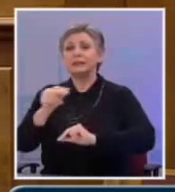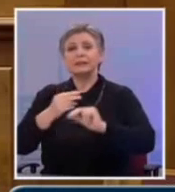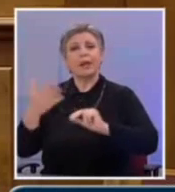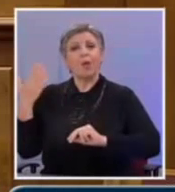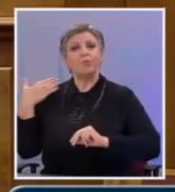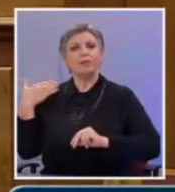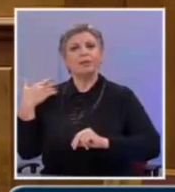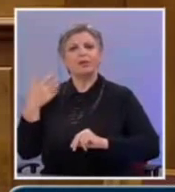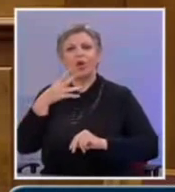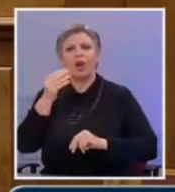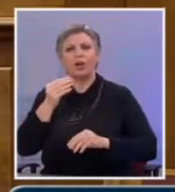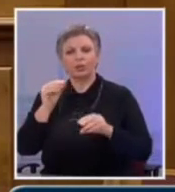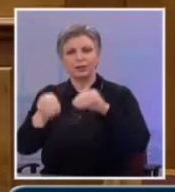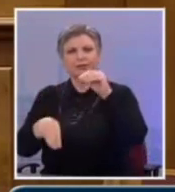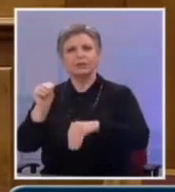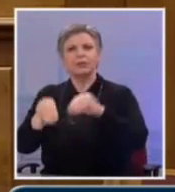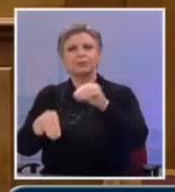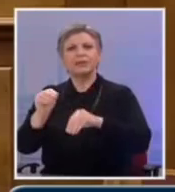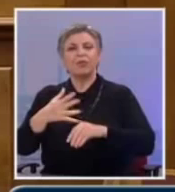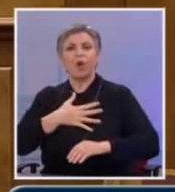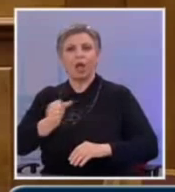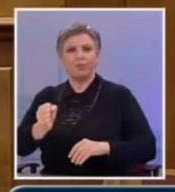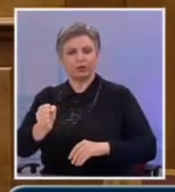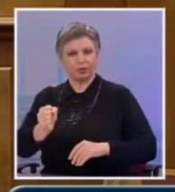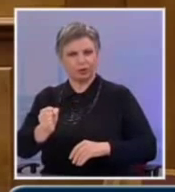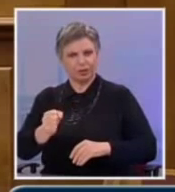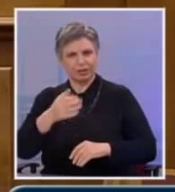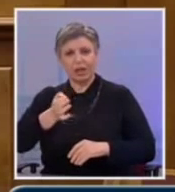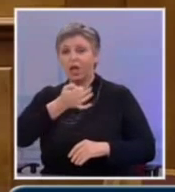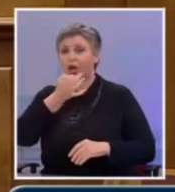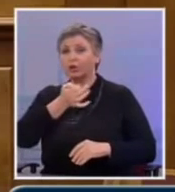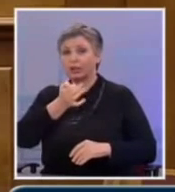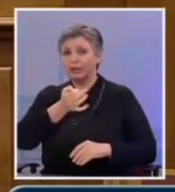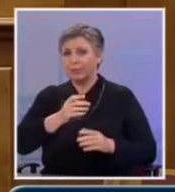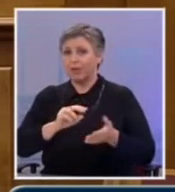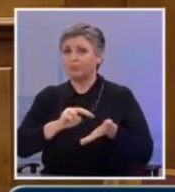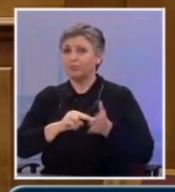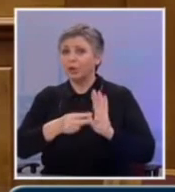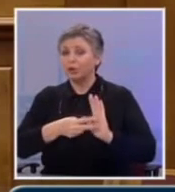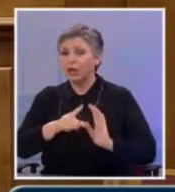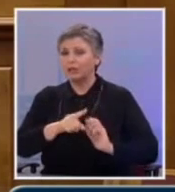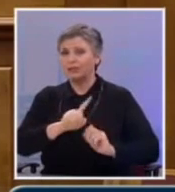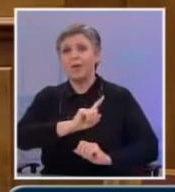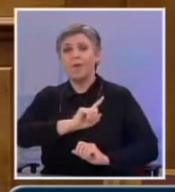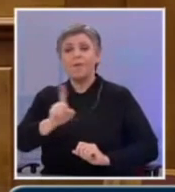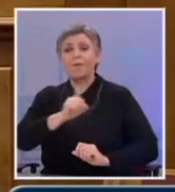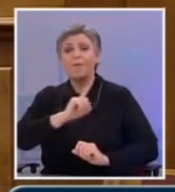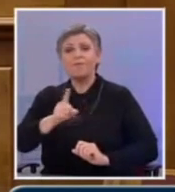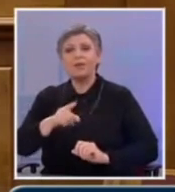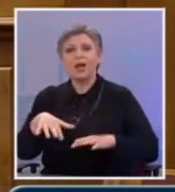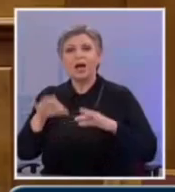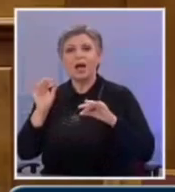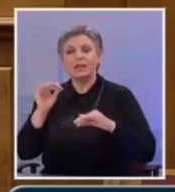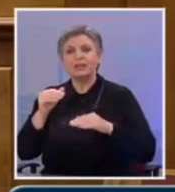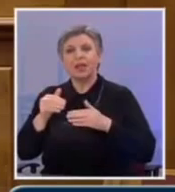σας είχα ζητήσει να μη σήρετε τη χώρα σε μία παρατα παρατεταμένη και πολλωμένη προεκλογική